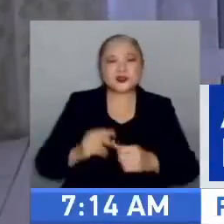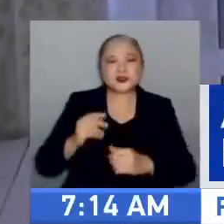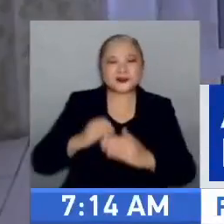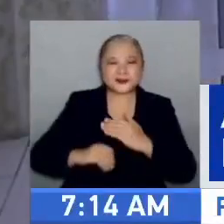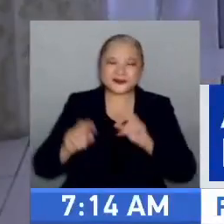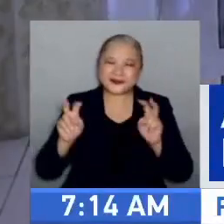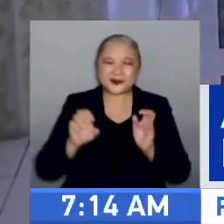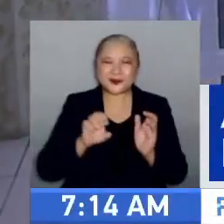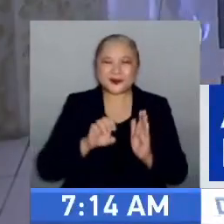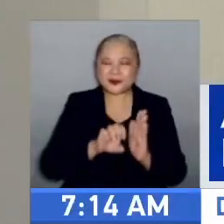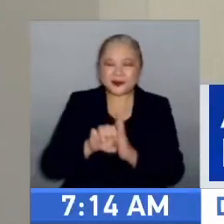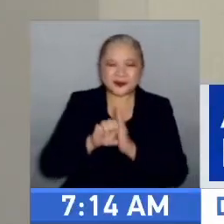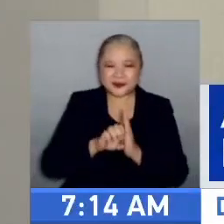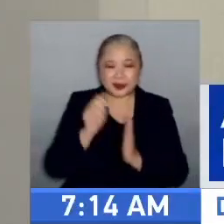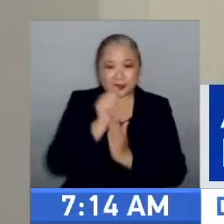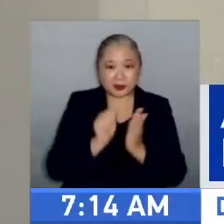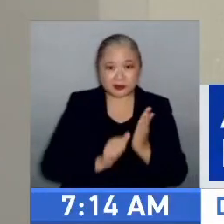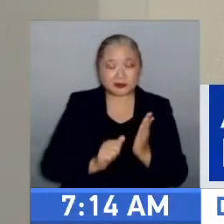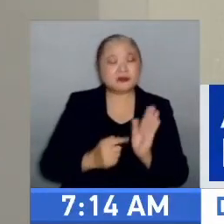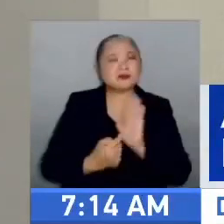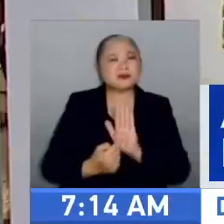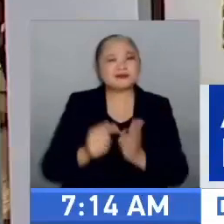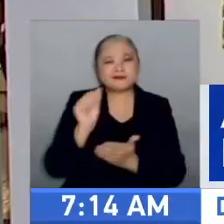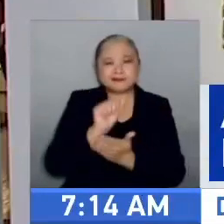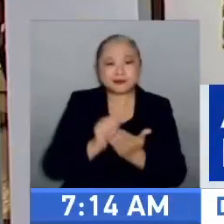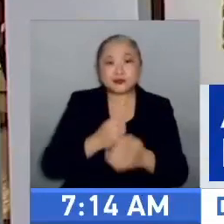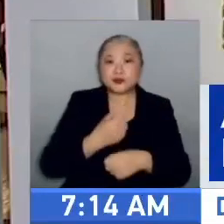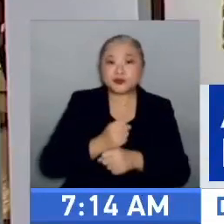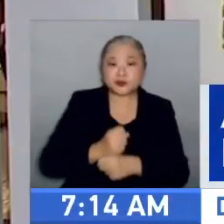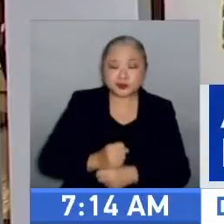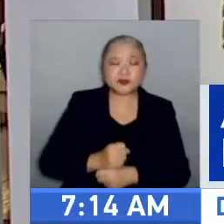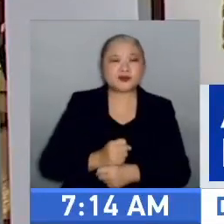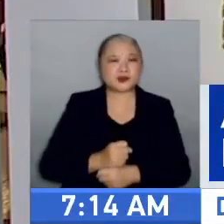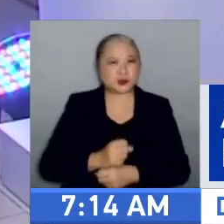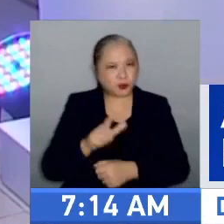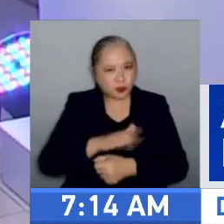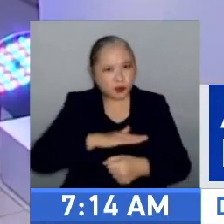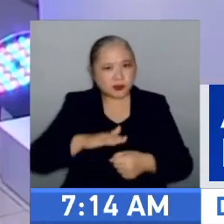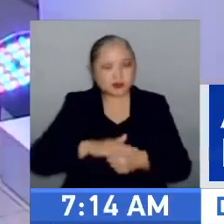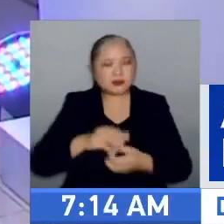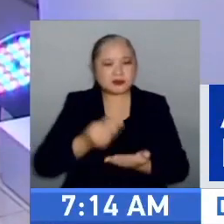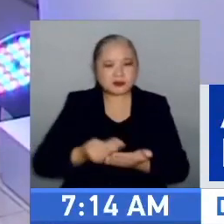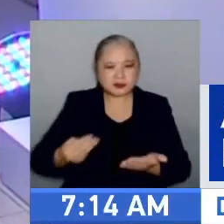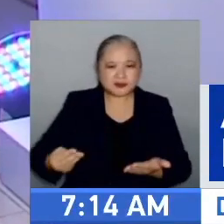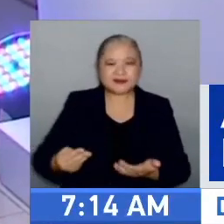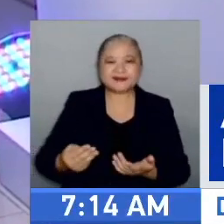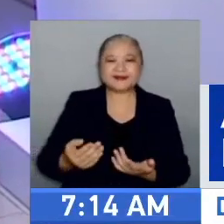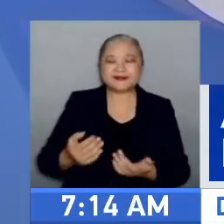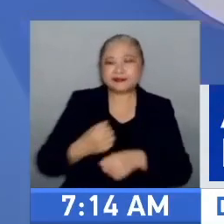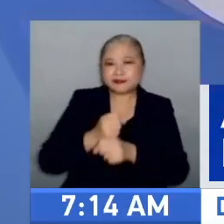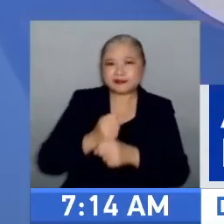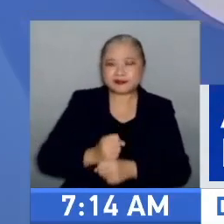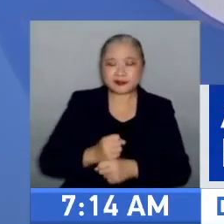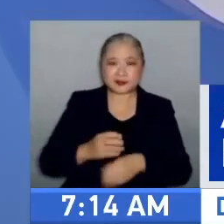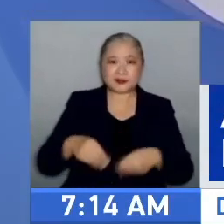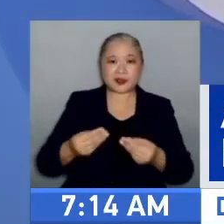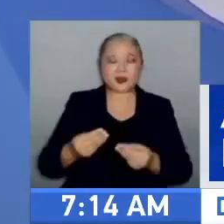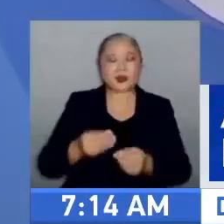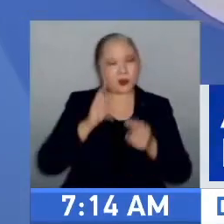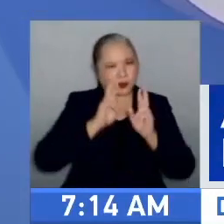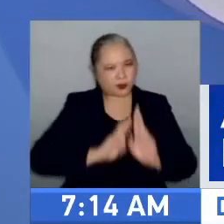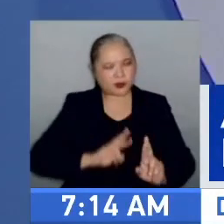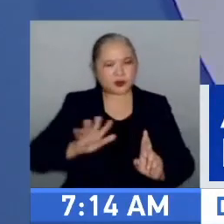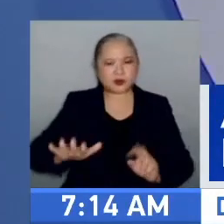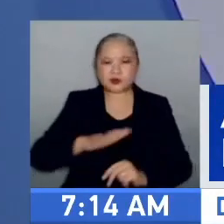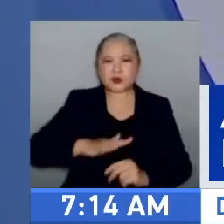Tampok dito ang mga obrang ginawa gamit ang indigenous materials, pati na rin ang mga likhang nagbibigay pugay sa mga seafarer at